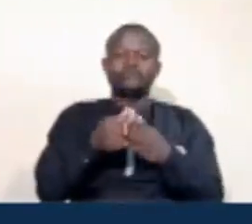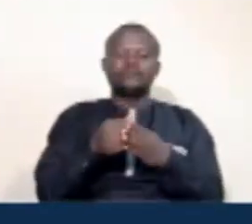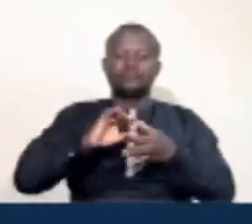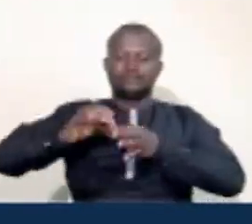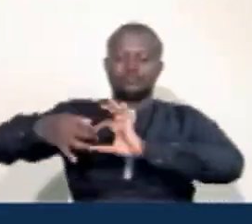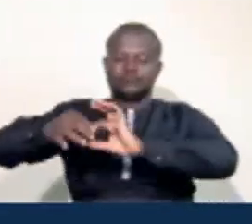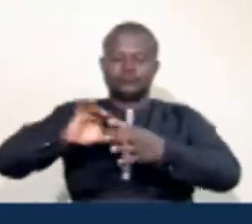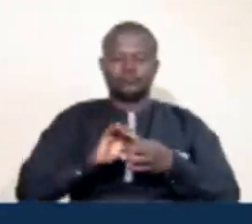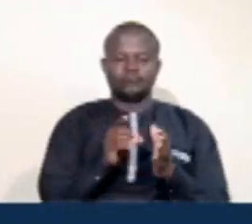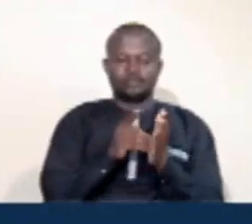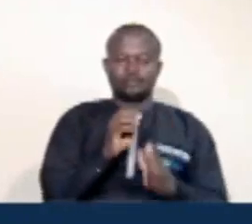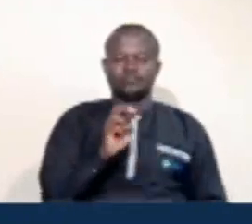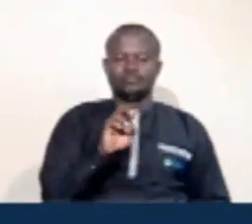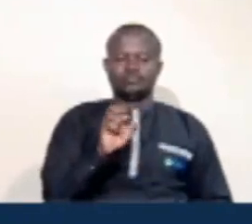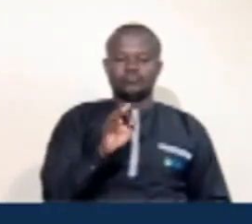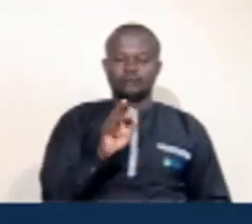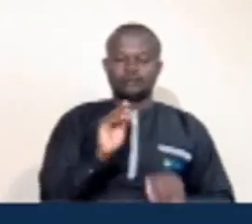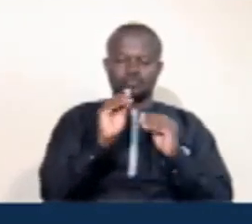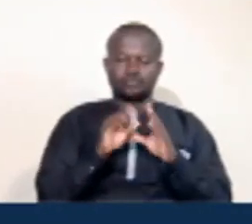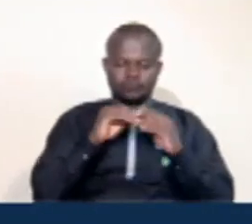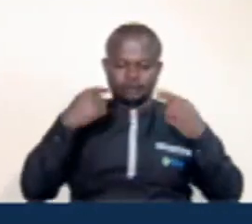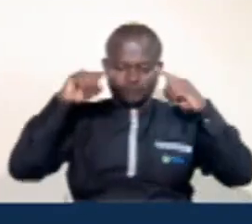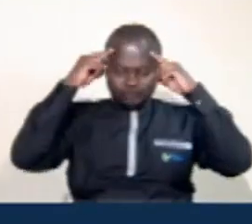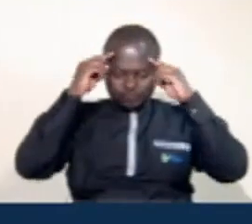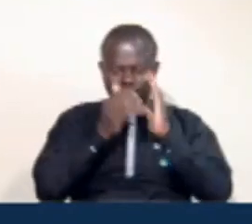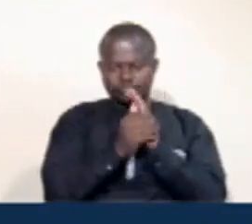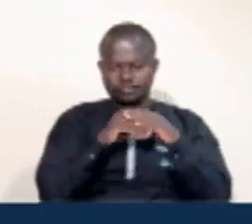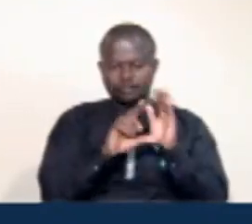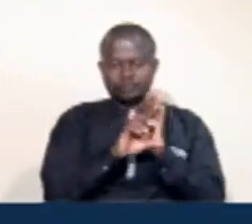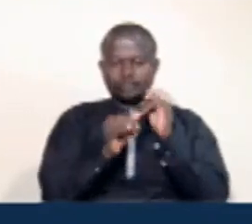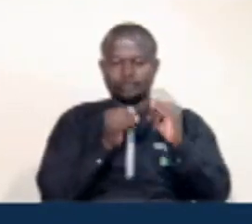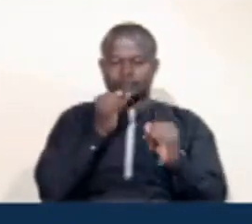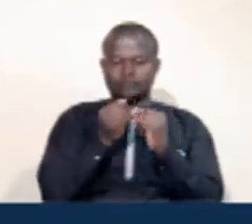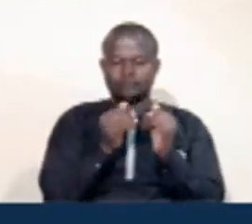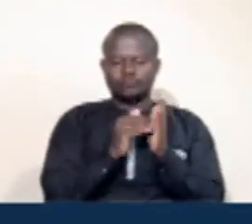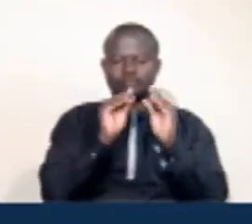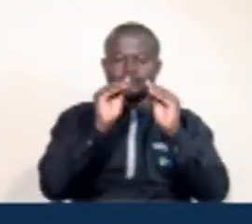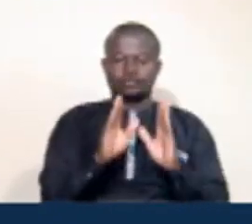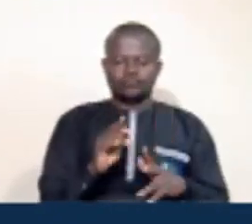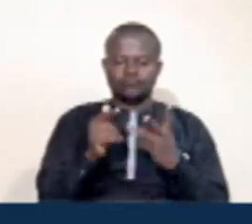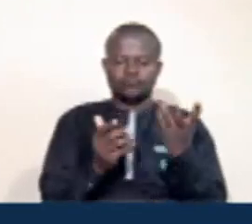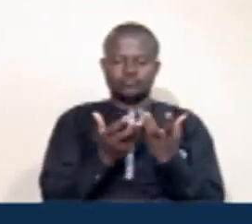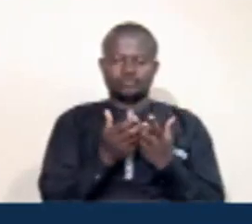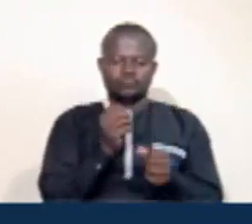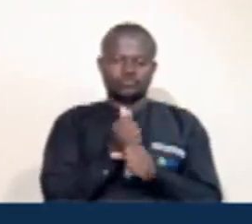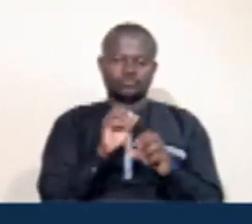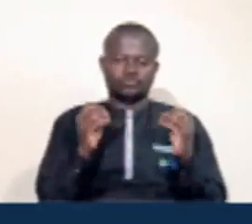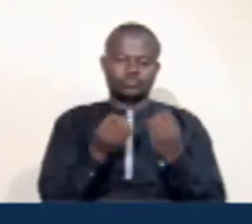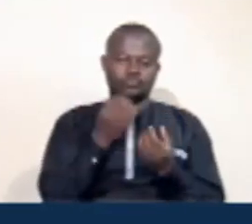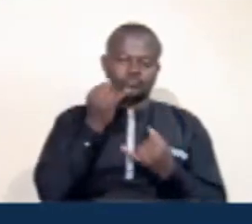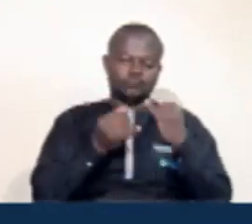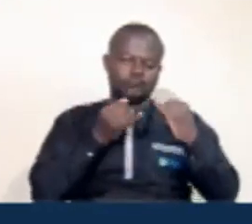sheni Dr. Murefa Alphonse numwe muri kaminuza impuguke mu mategeko mpuzamahanga anigisha ibijyanye n'imikorere y'imiryango